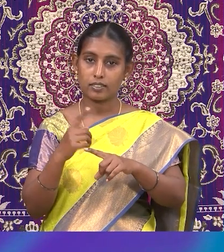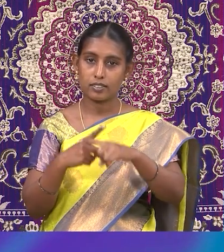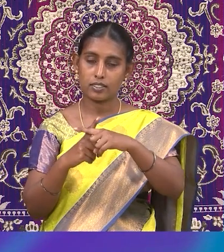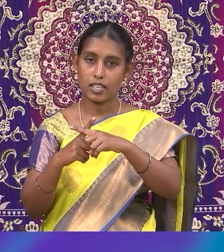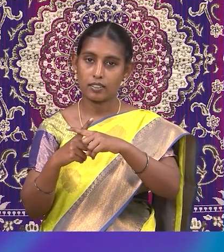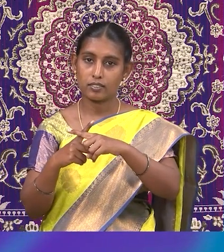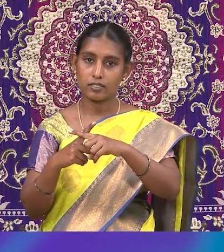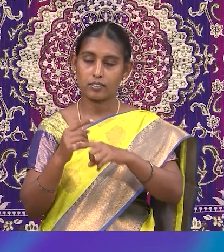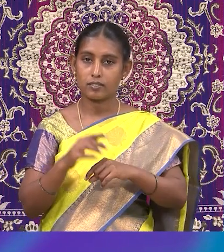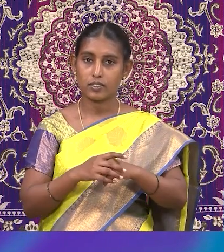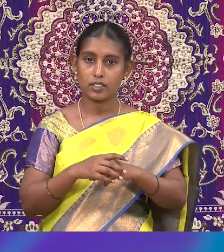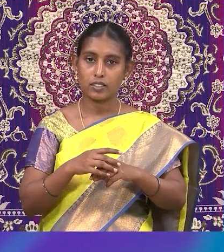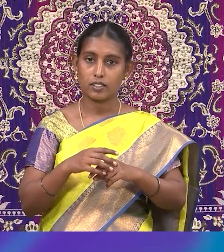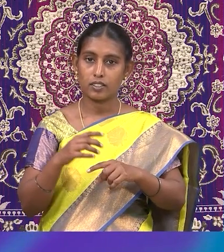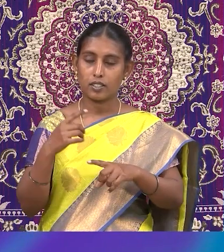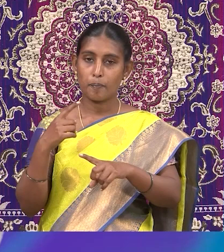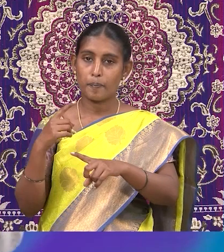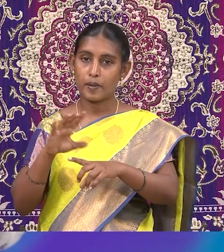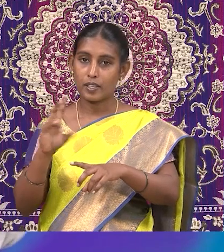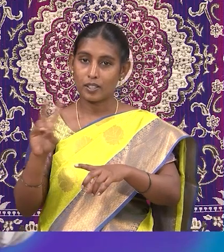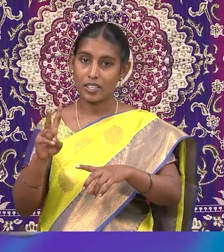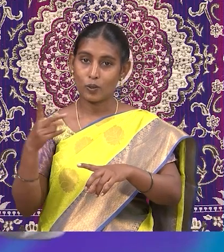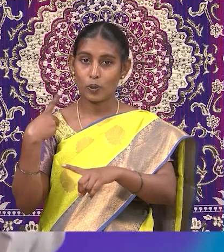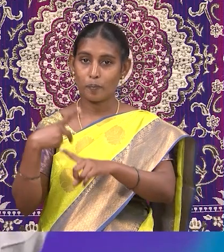மூலங்களின் பெருக்கற் பலன் = 0.